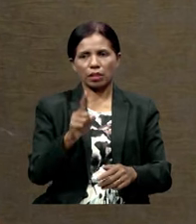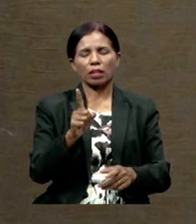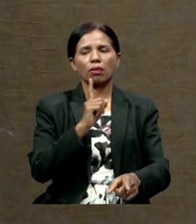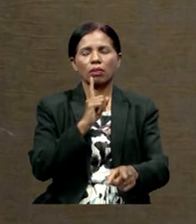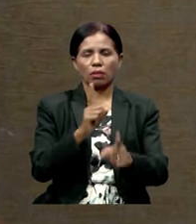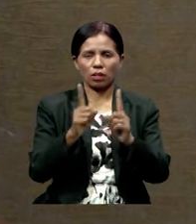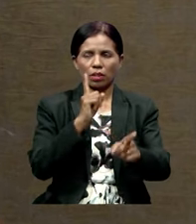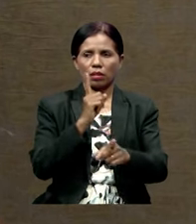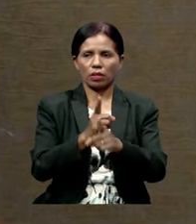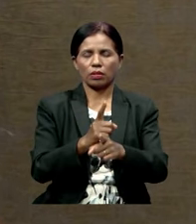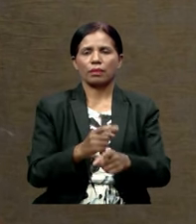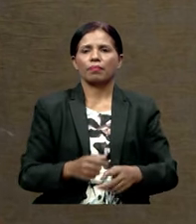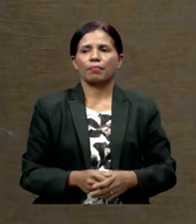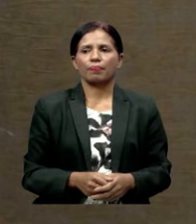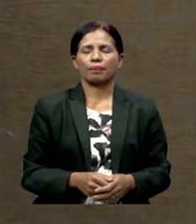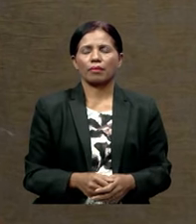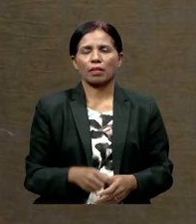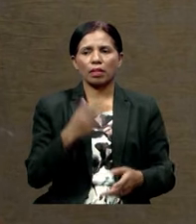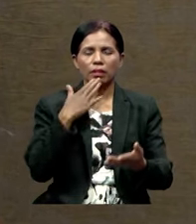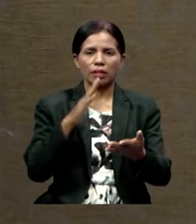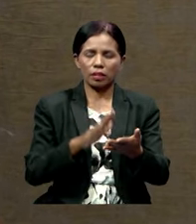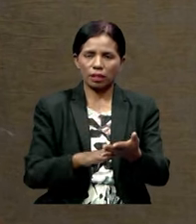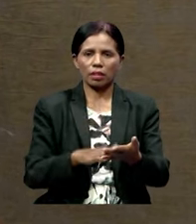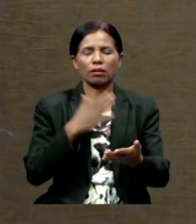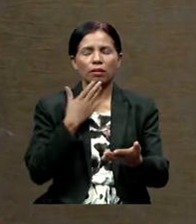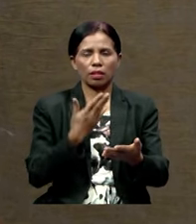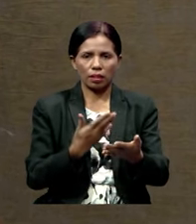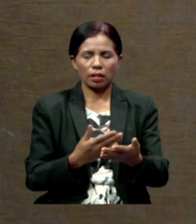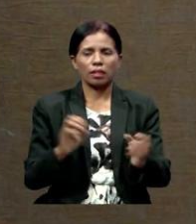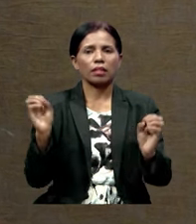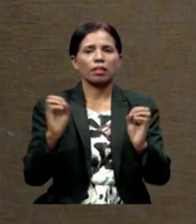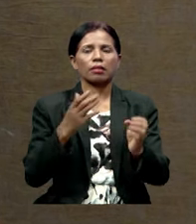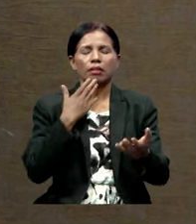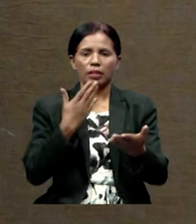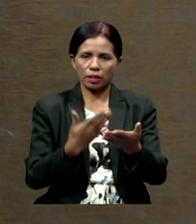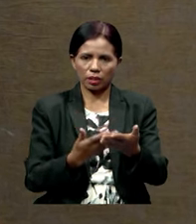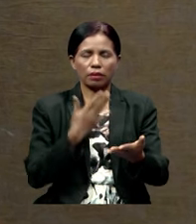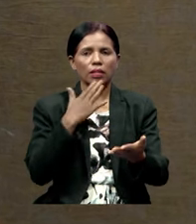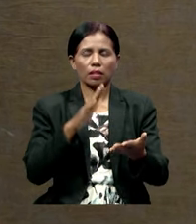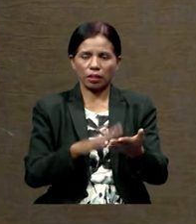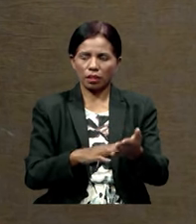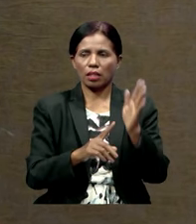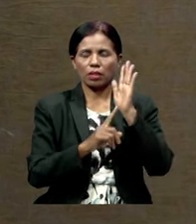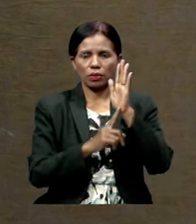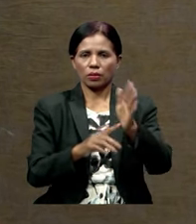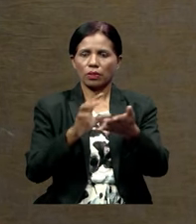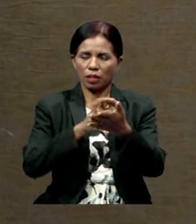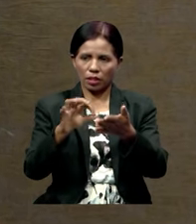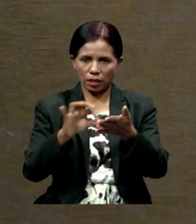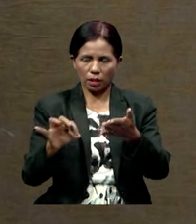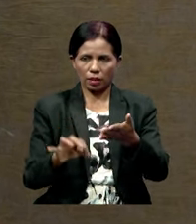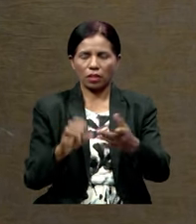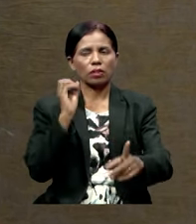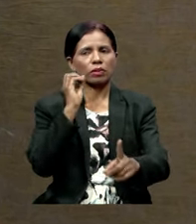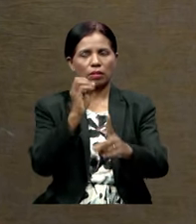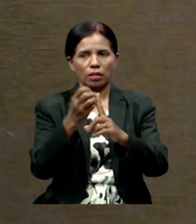tamu bua tira bele kole la dia ko la dia kene ten ki ho facto ha tudo facto ida ho escrita ile nema ko objetivo